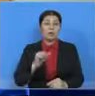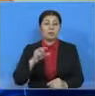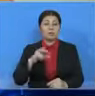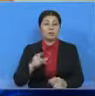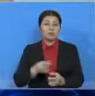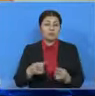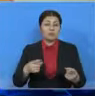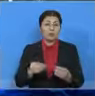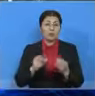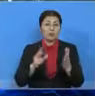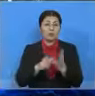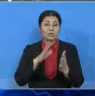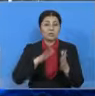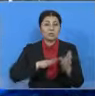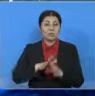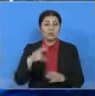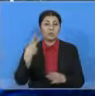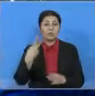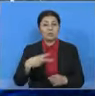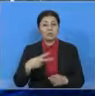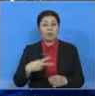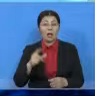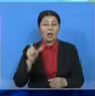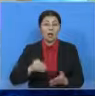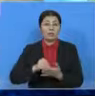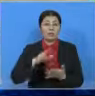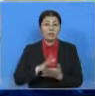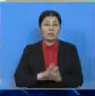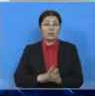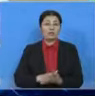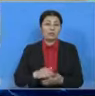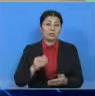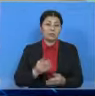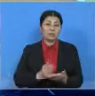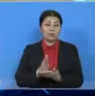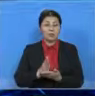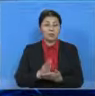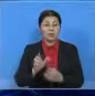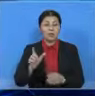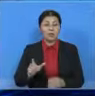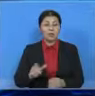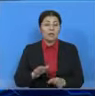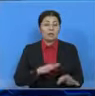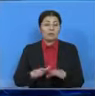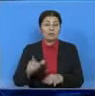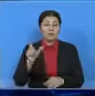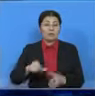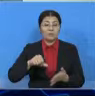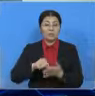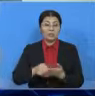бөлек жасы 18-ге толған 20-ға жуық дауыс беруші тіркелген. Жалпы мамандар саяси науқанға тұрғындардың қатысымы жақсы екенін